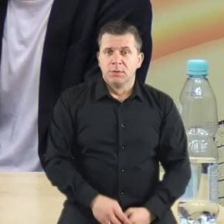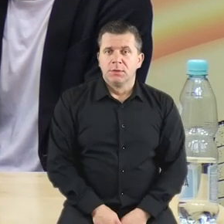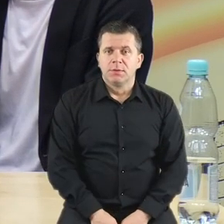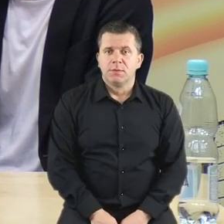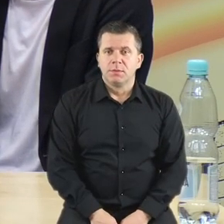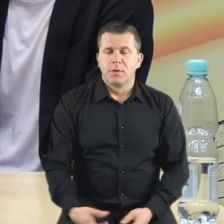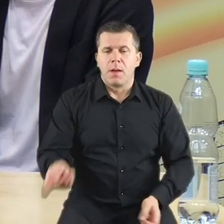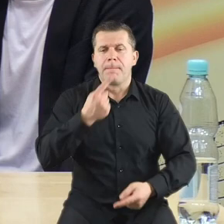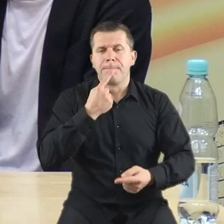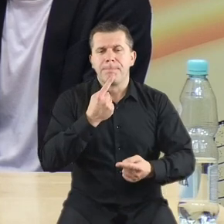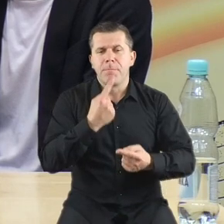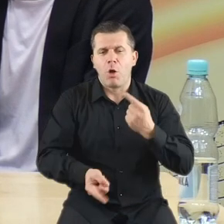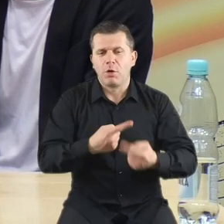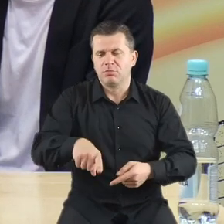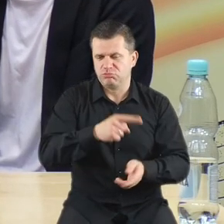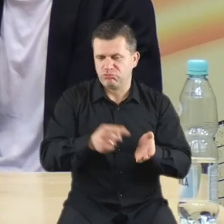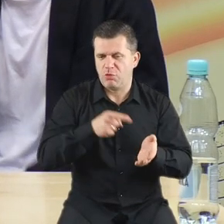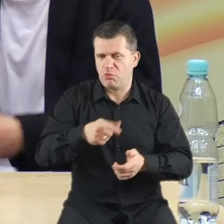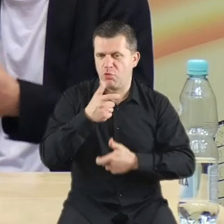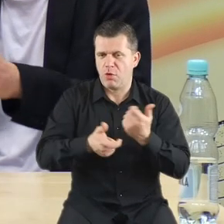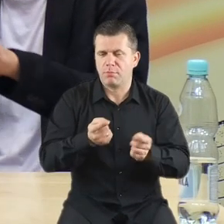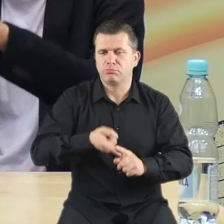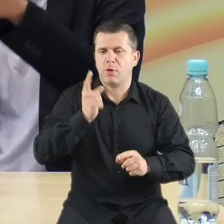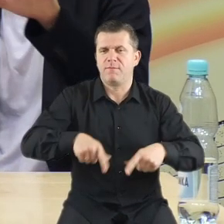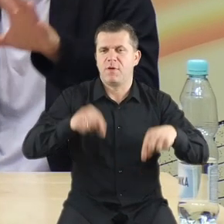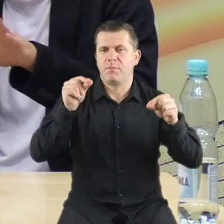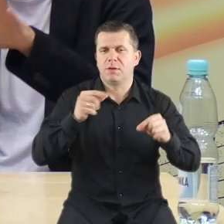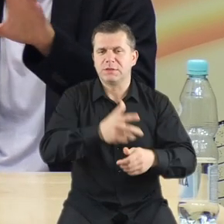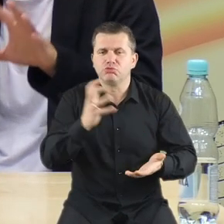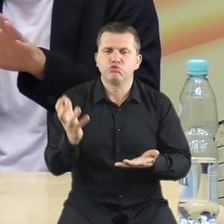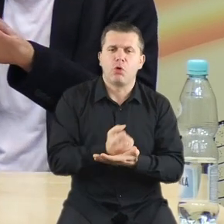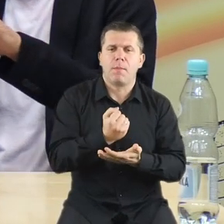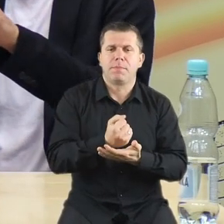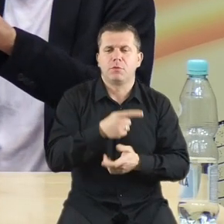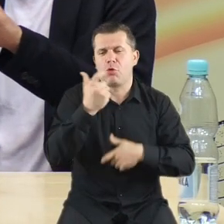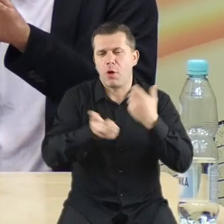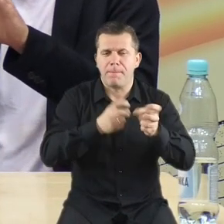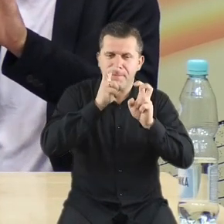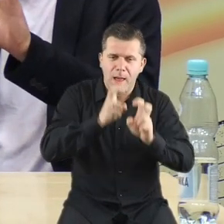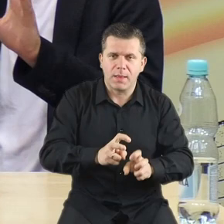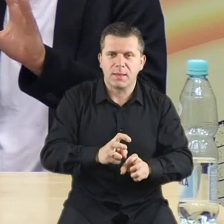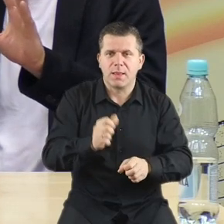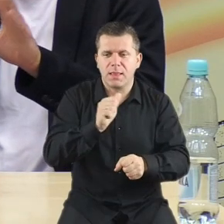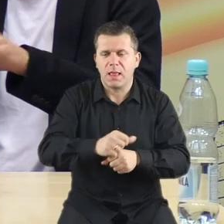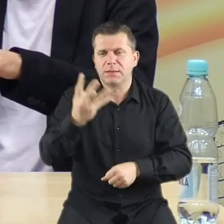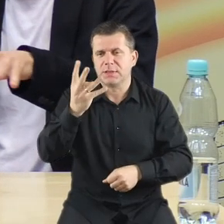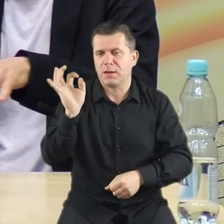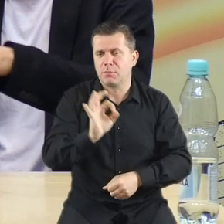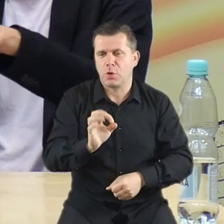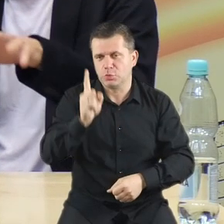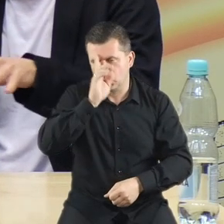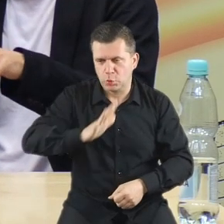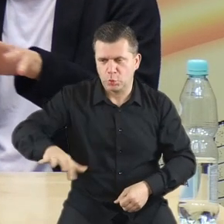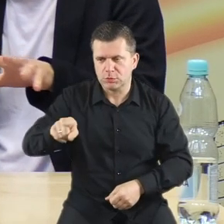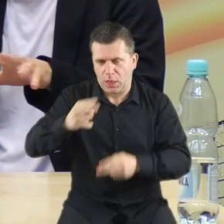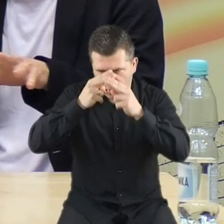politycy często tym grają przed wyborami, na przykład, żeby zdobyć tam, no dziś są robią badania, że są 4% populacji jest podatna na